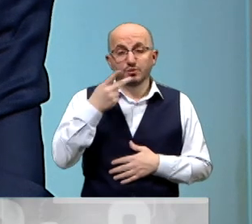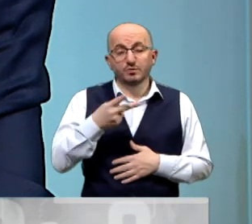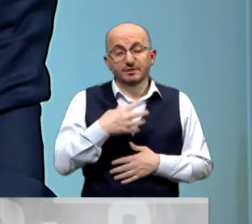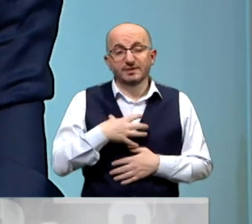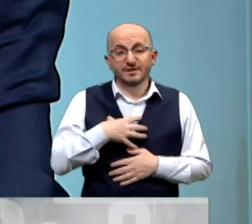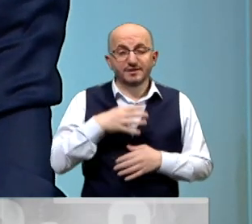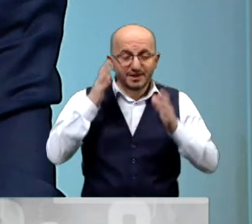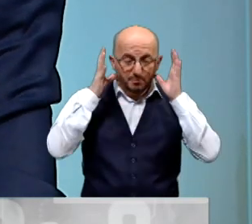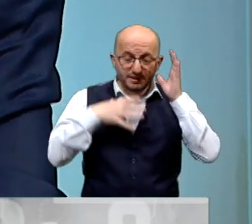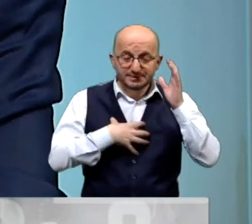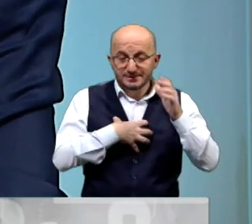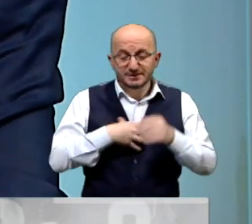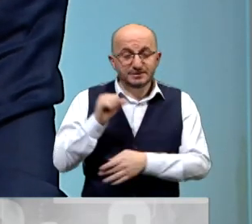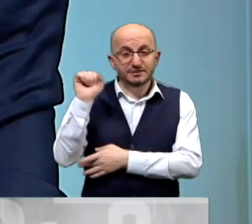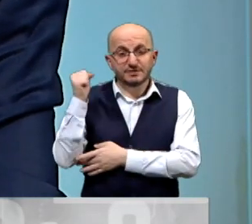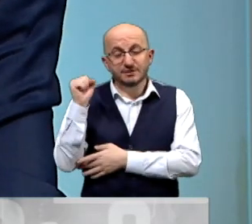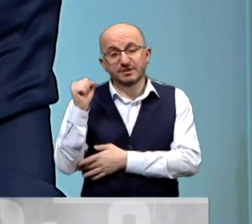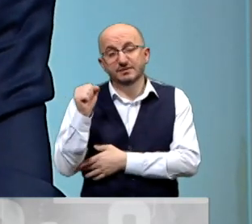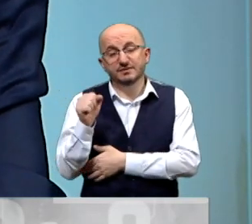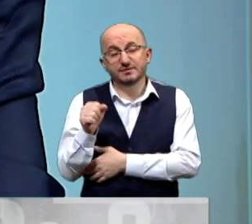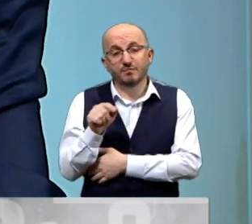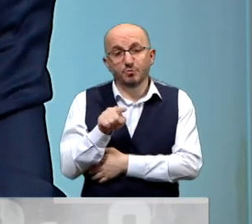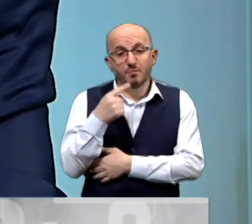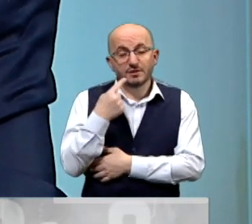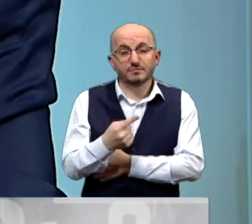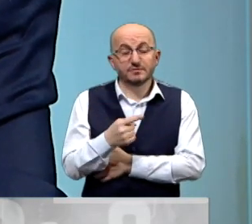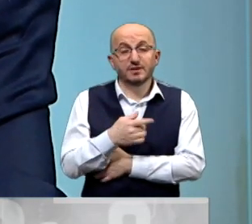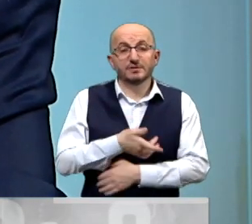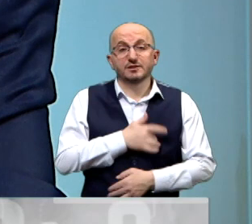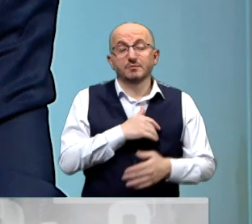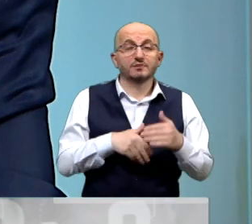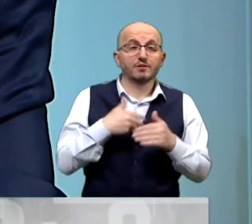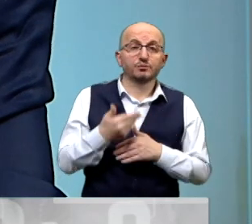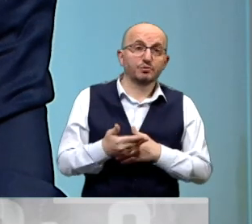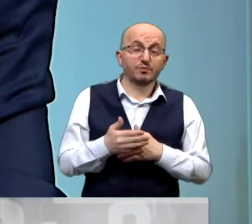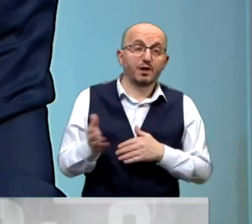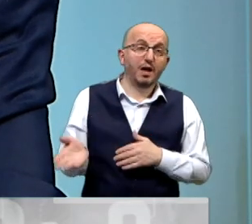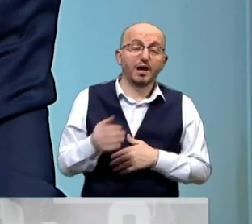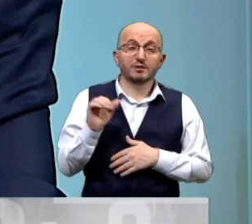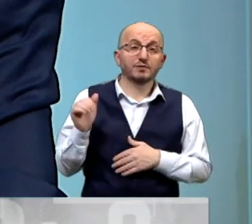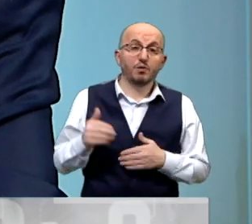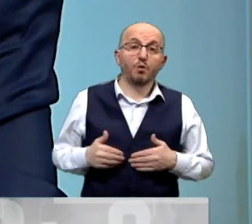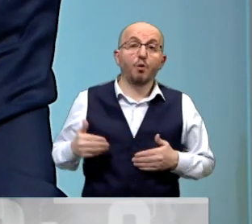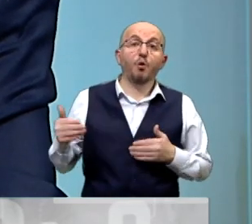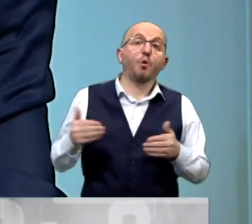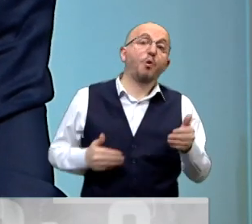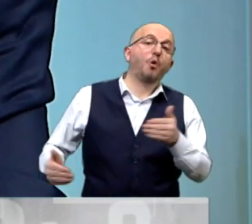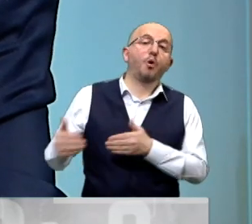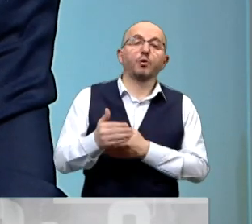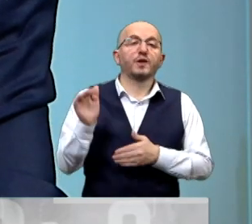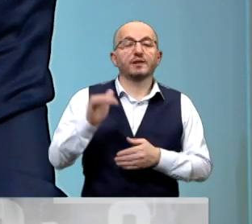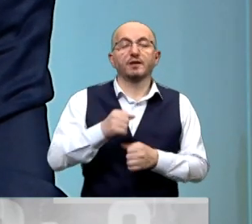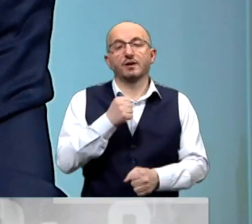dinin direğidir Ana undesidir bu bakımdan imandan sonra en önde gelen görev